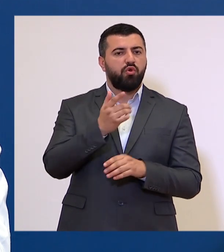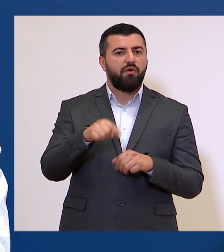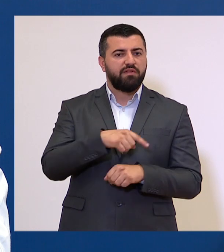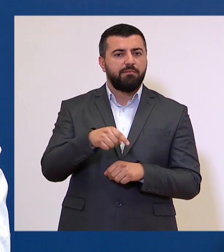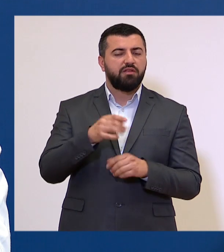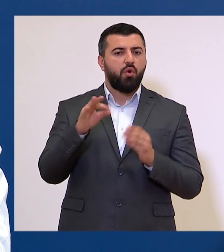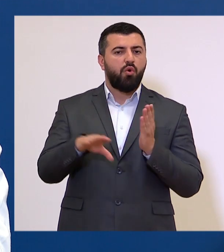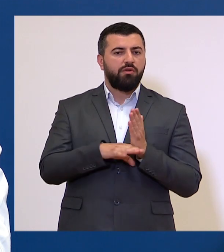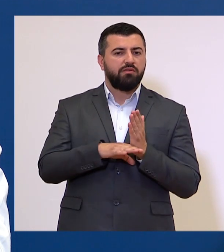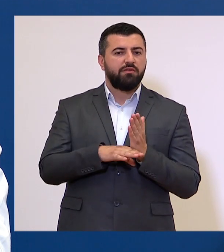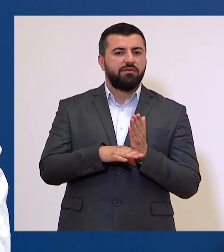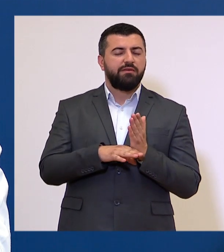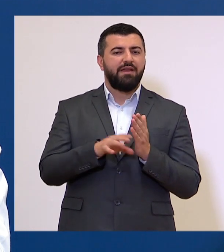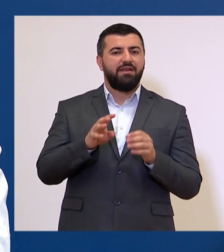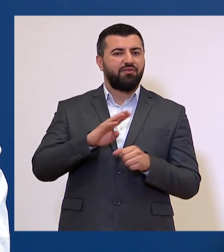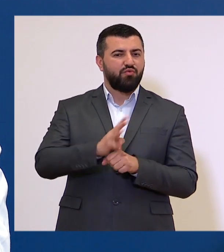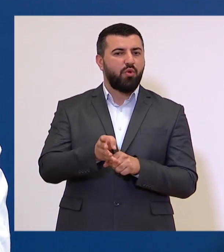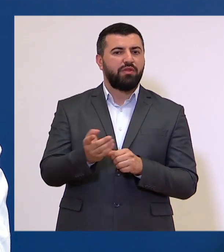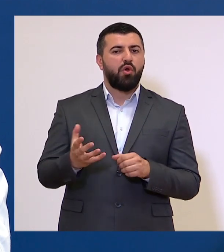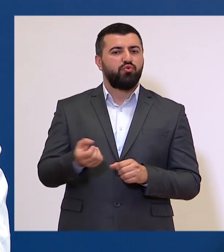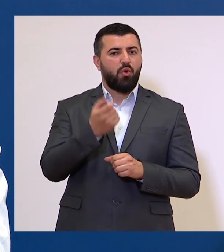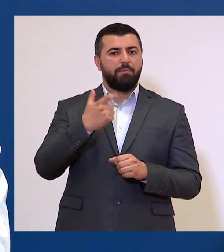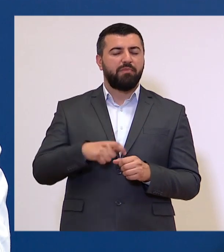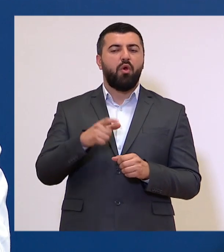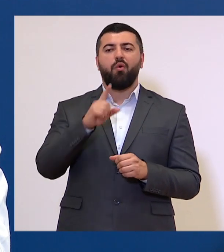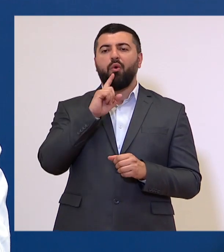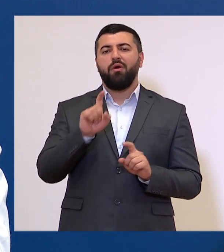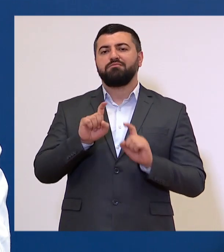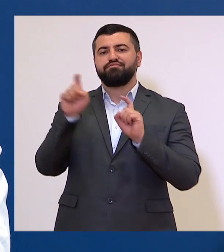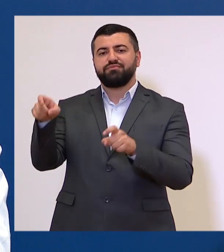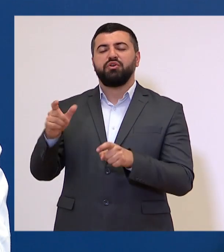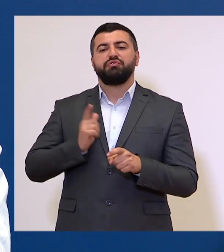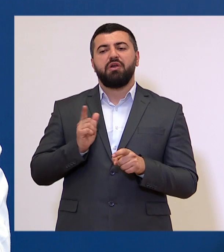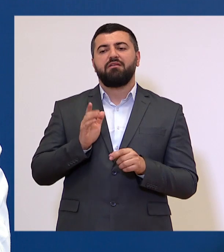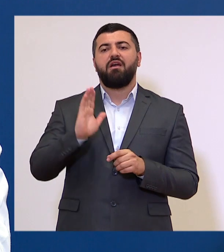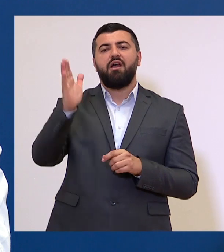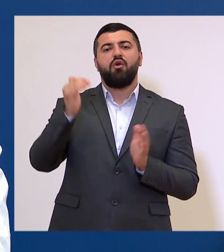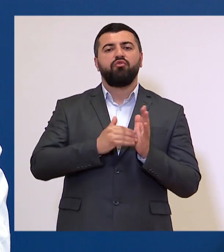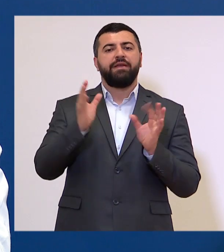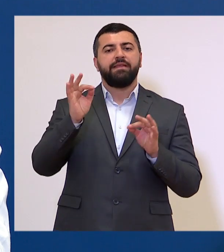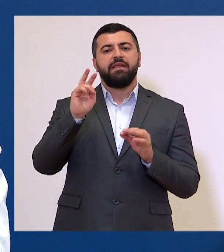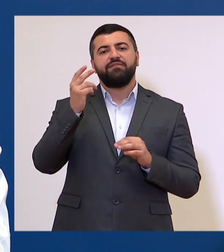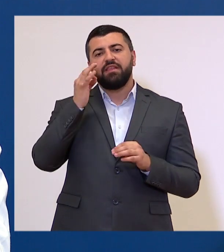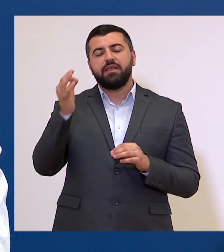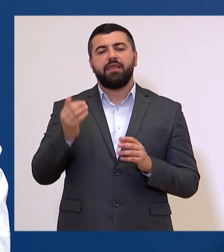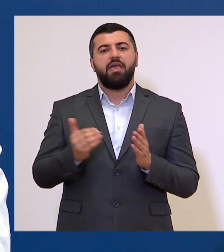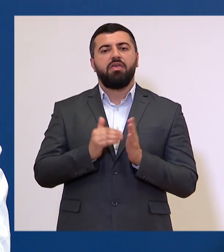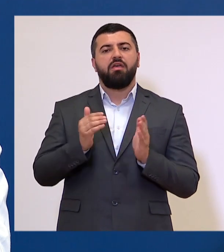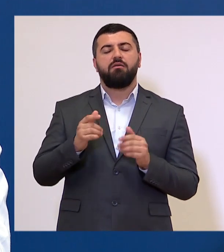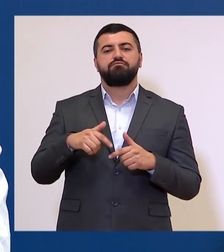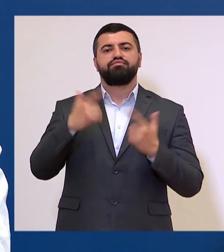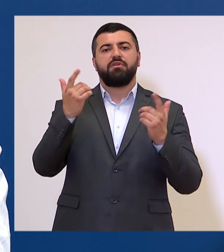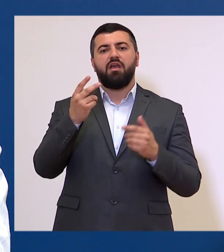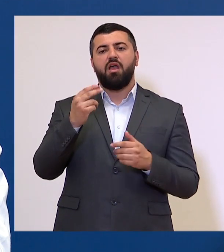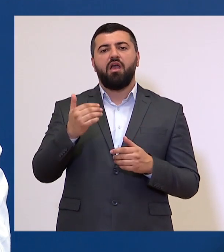vremena od infekcije, odnosno od kontakta i razvoja infekcije kod nekih, ako ih bude, i